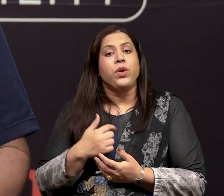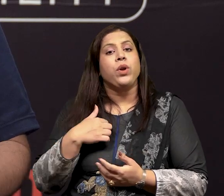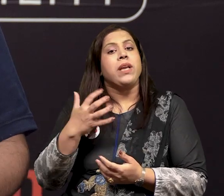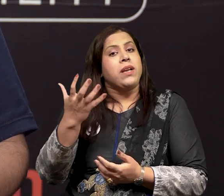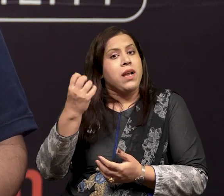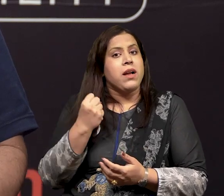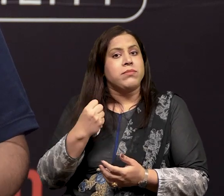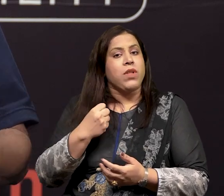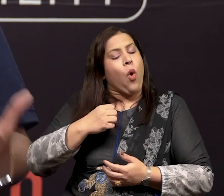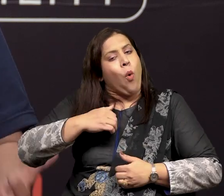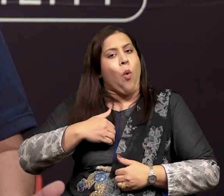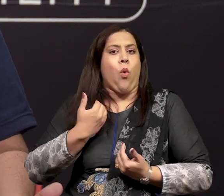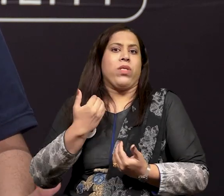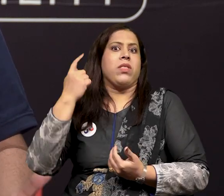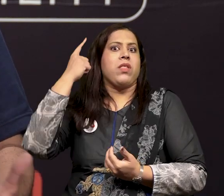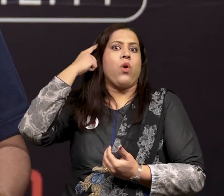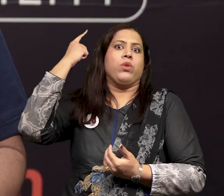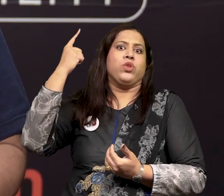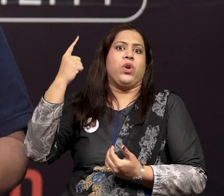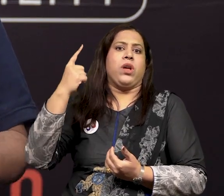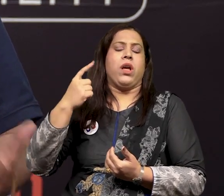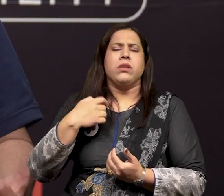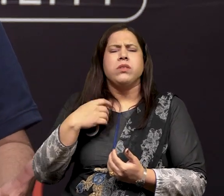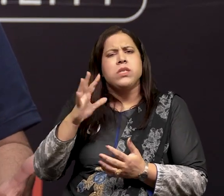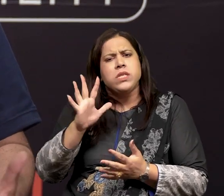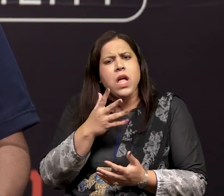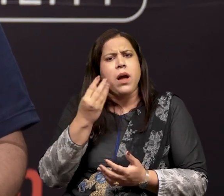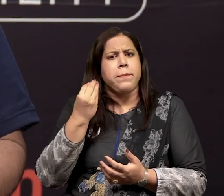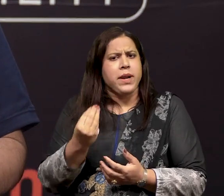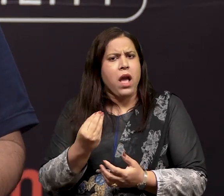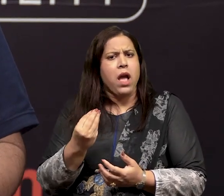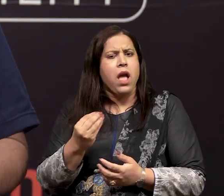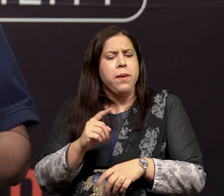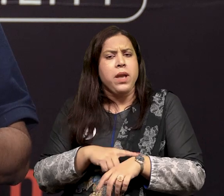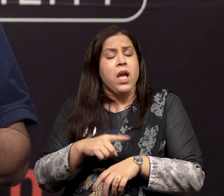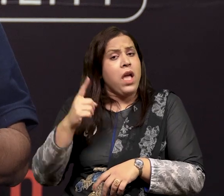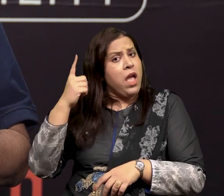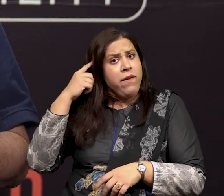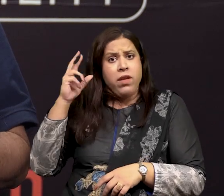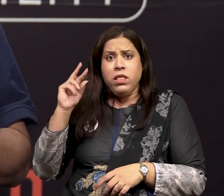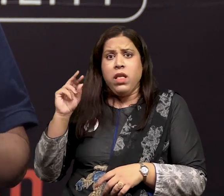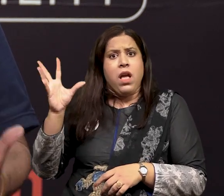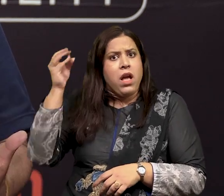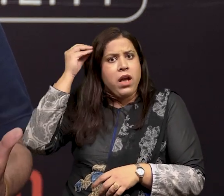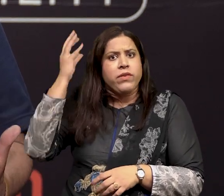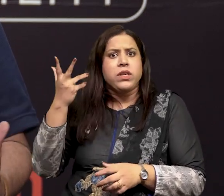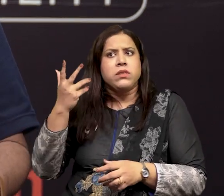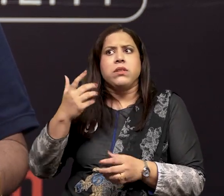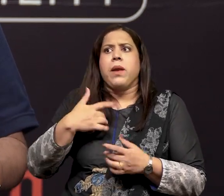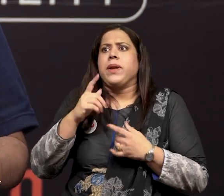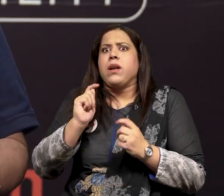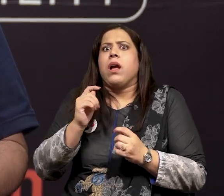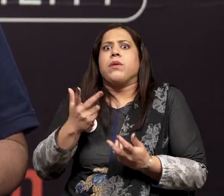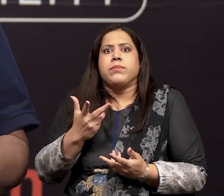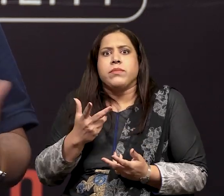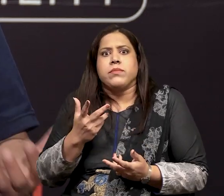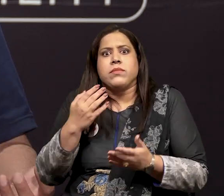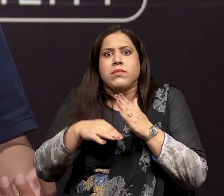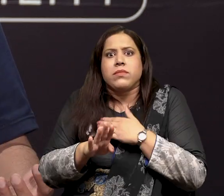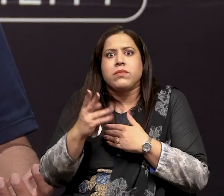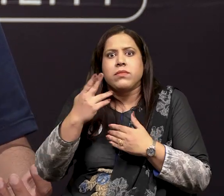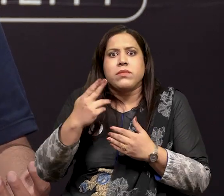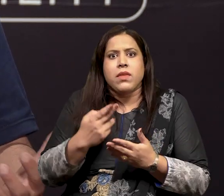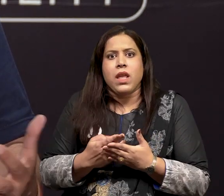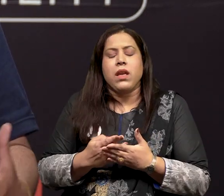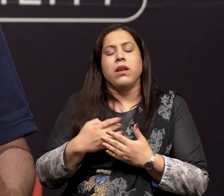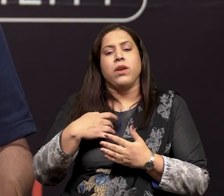And you become the first audience, you become the first reader, you become the first spectator. और वो जो pleasure होता